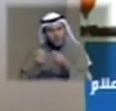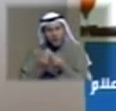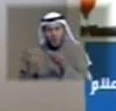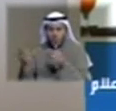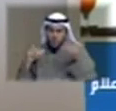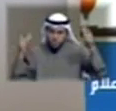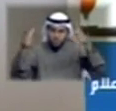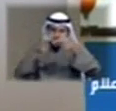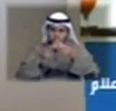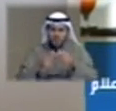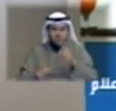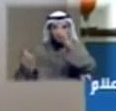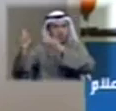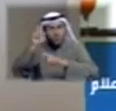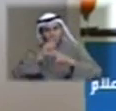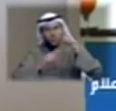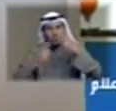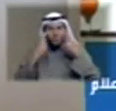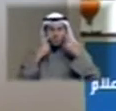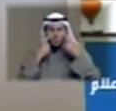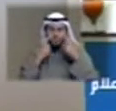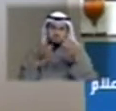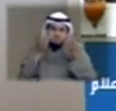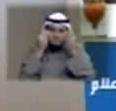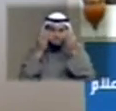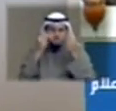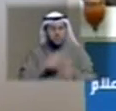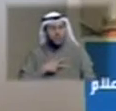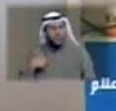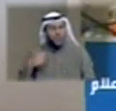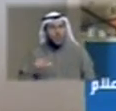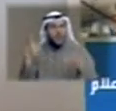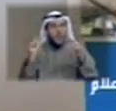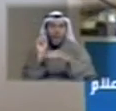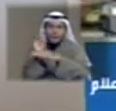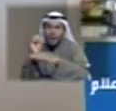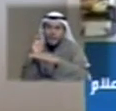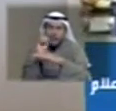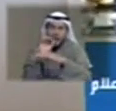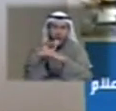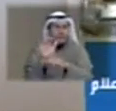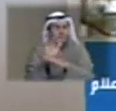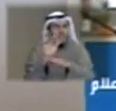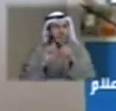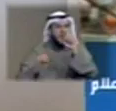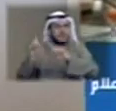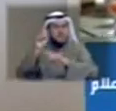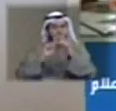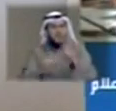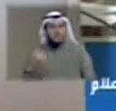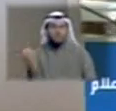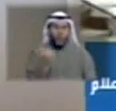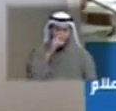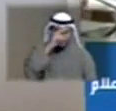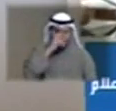شك حظينا بتعليمات وتوجيهات من معالي وزير الإعلام تصب في هذا الشأن، ولعل أهمها